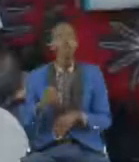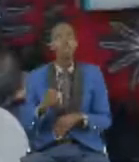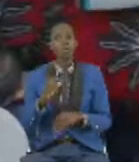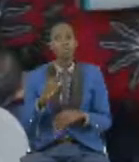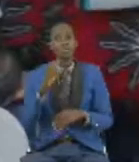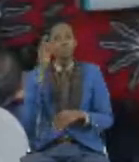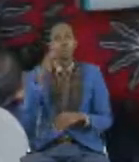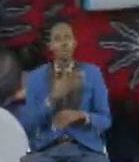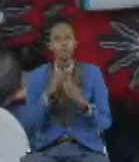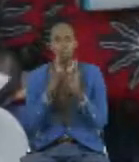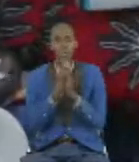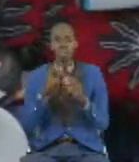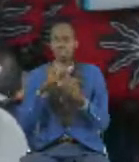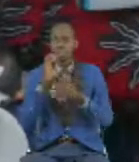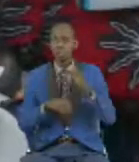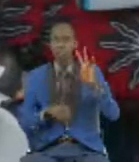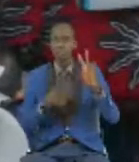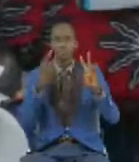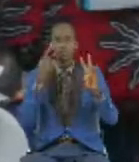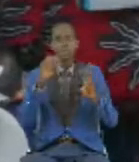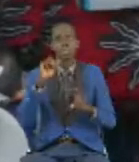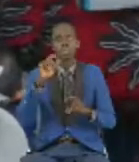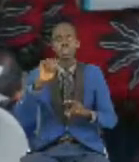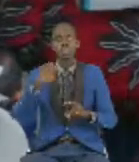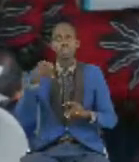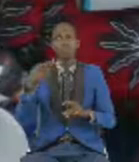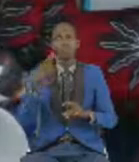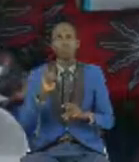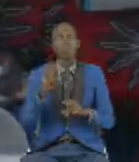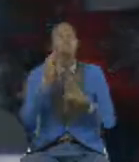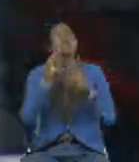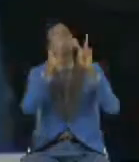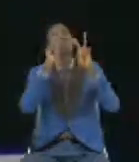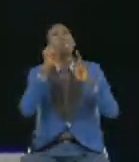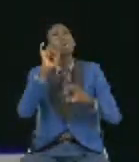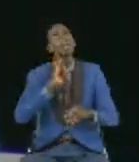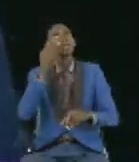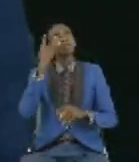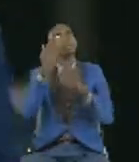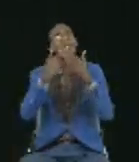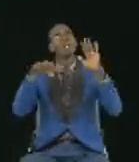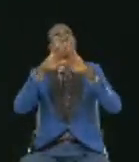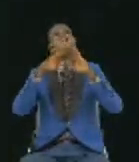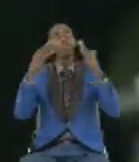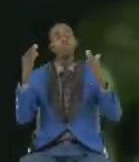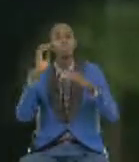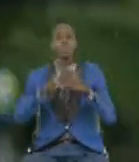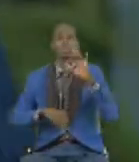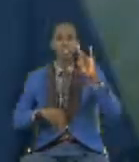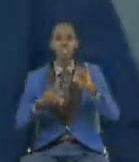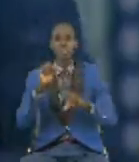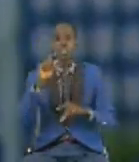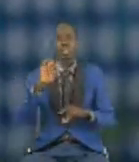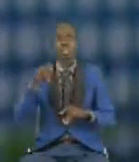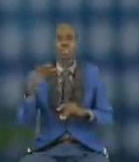verrez, Étienne, il leva les yeux et dit, je vois les cieux ouverts. Chapitre 8, Étienne a